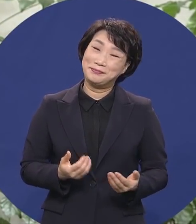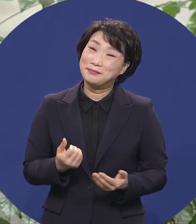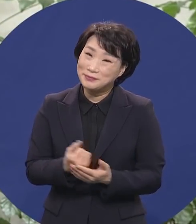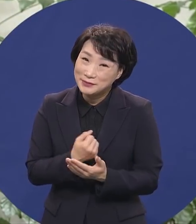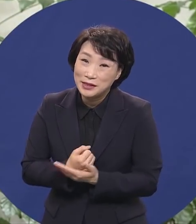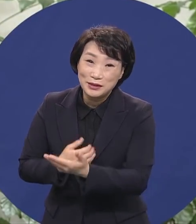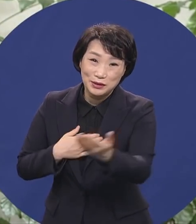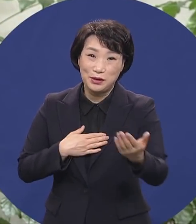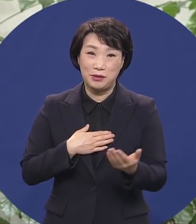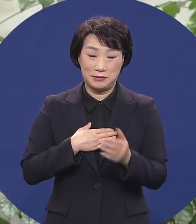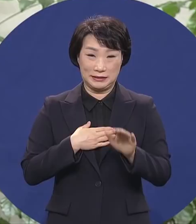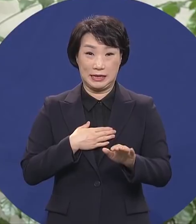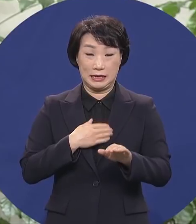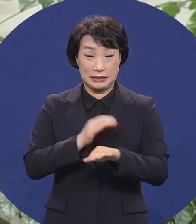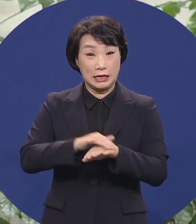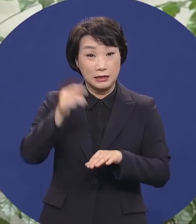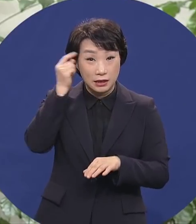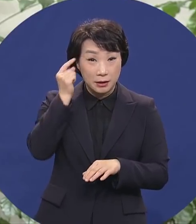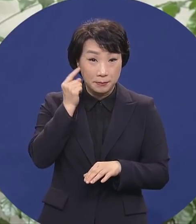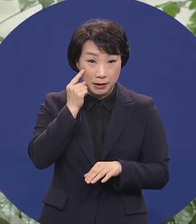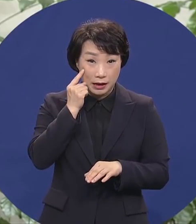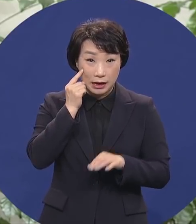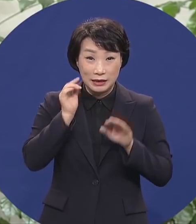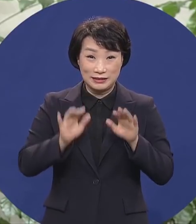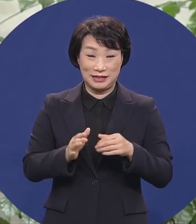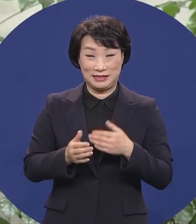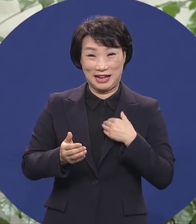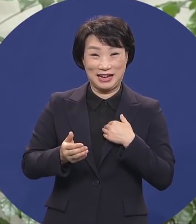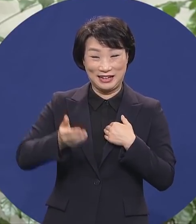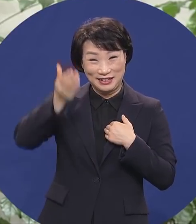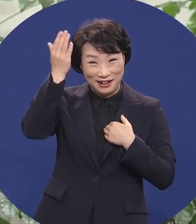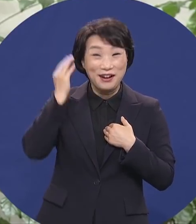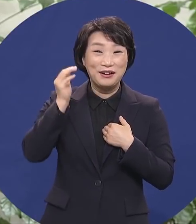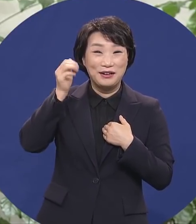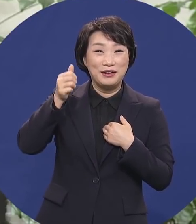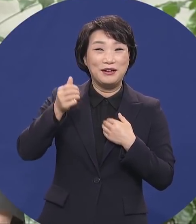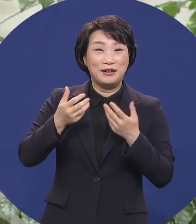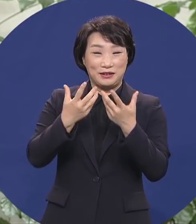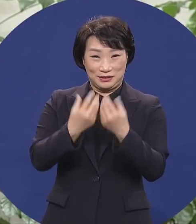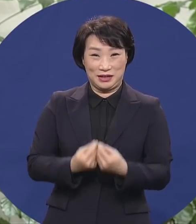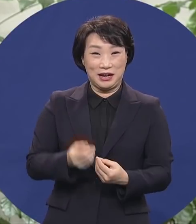여러분 잘 보세요. 자주 옛날에 말씀 드리죠.